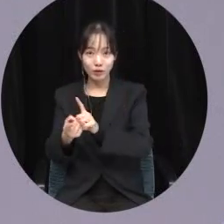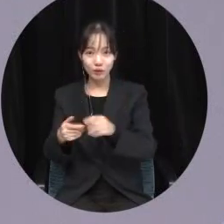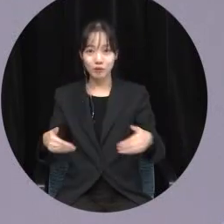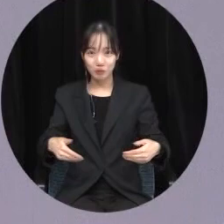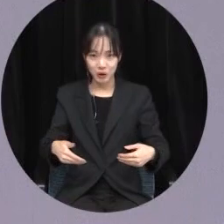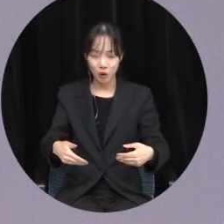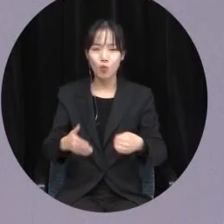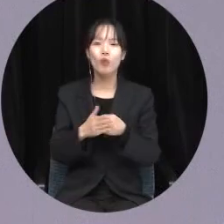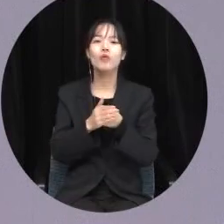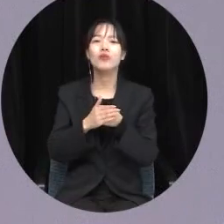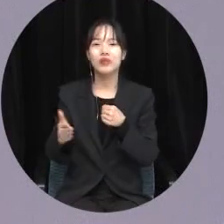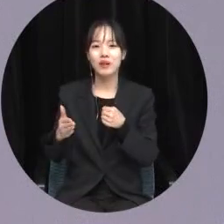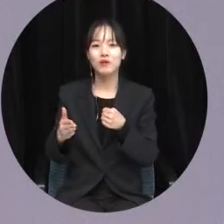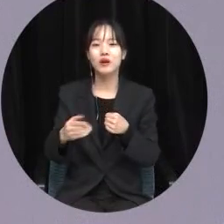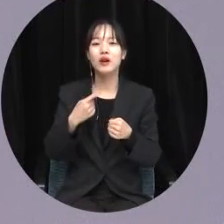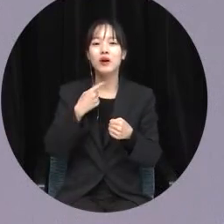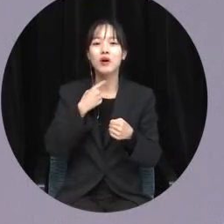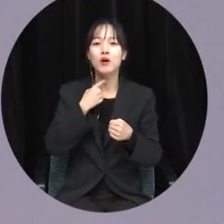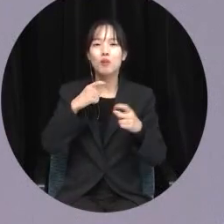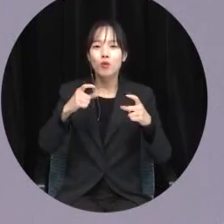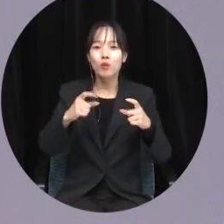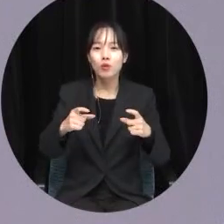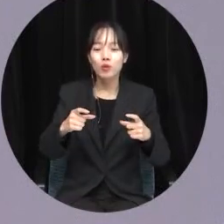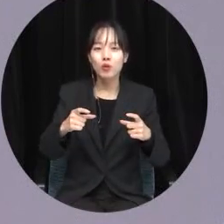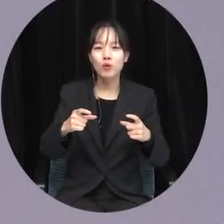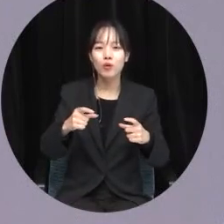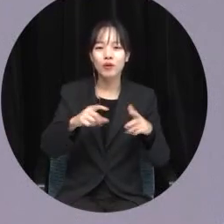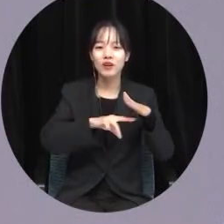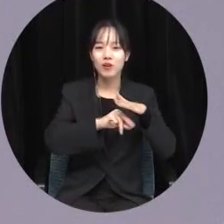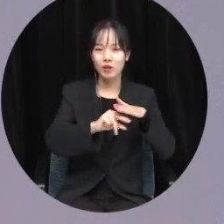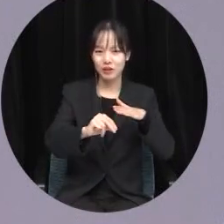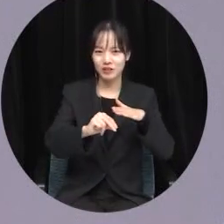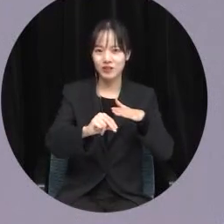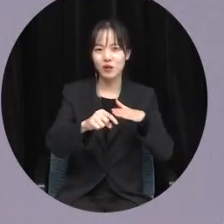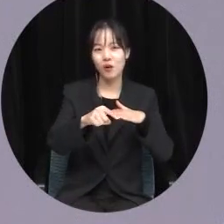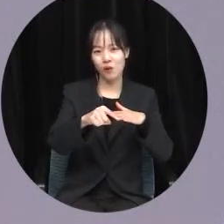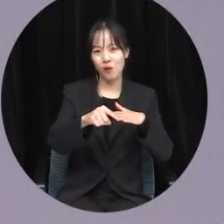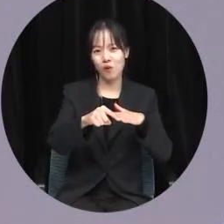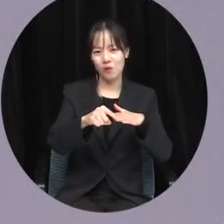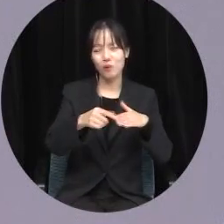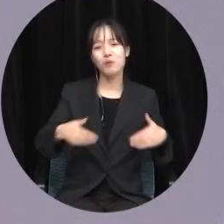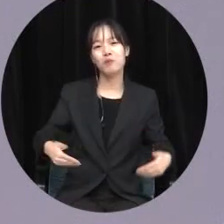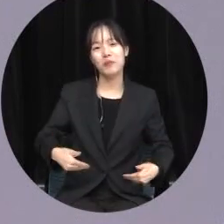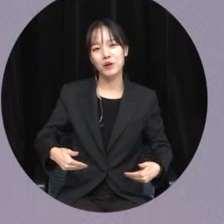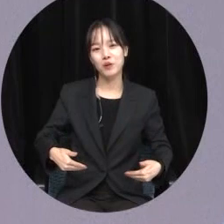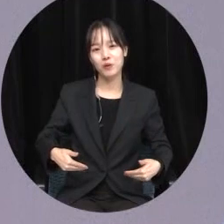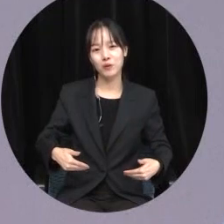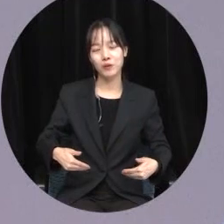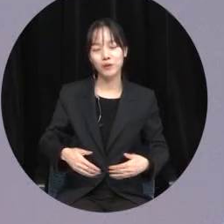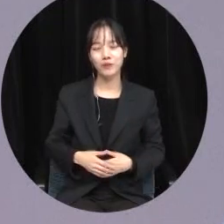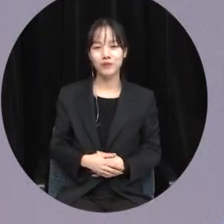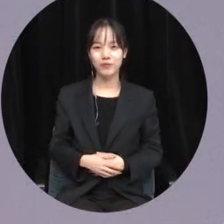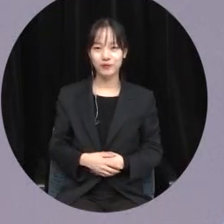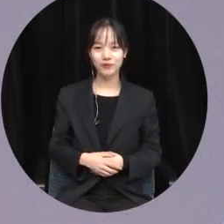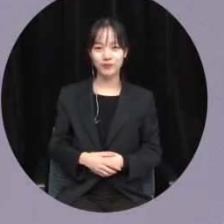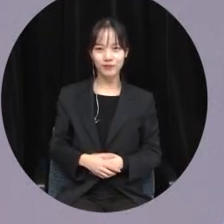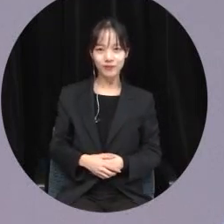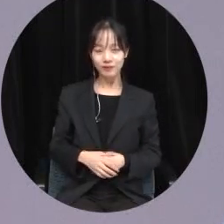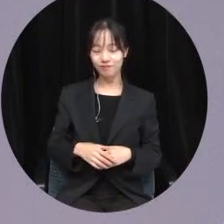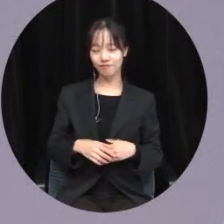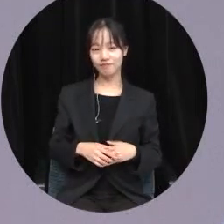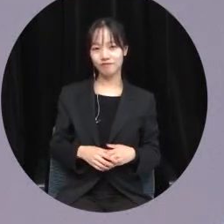설득력이 높아집니다. 이러한 유동인구 확충 또 환승역 신설 등을